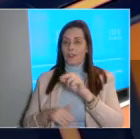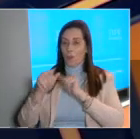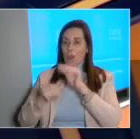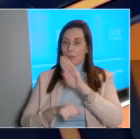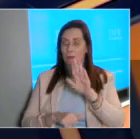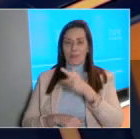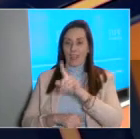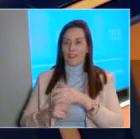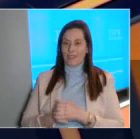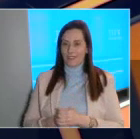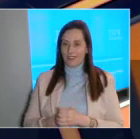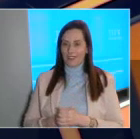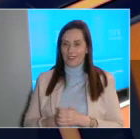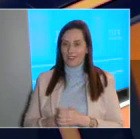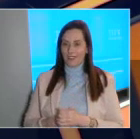בואי.